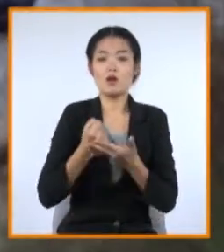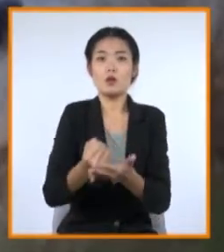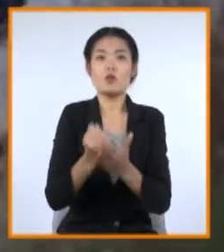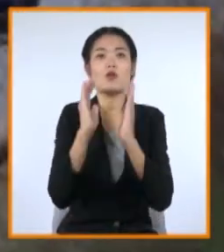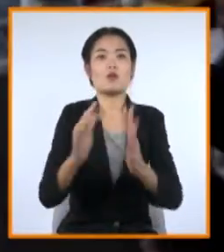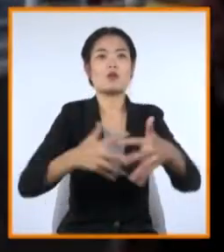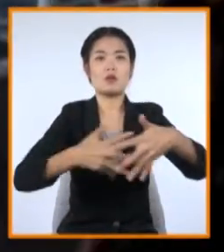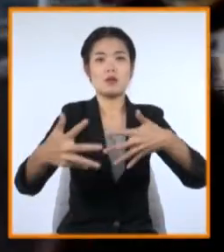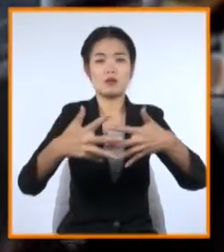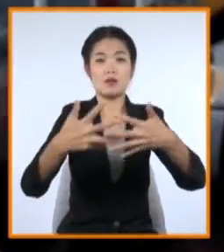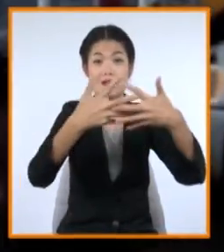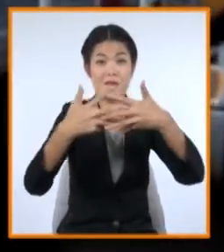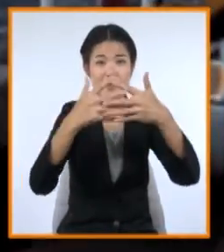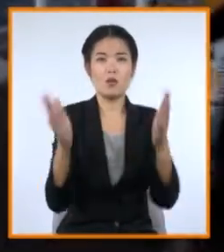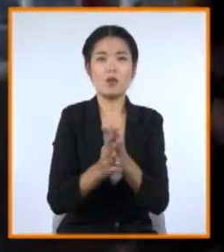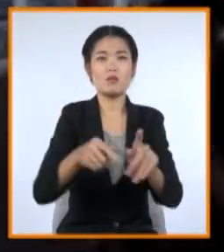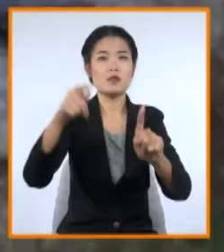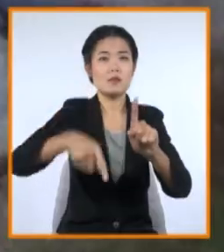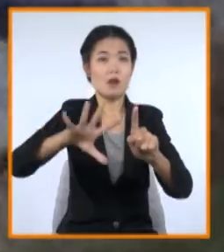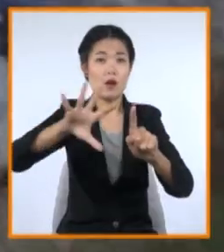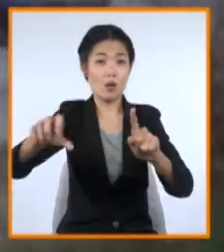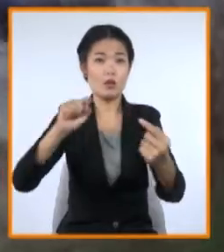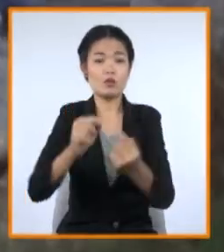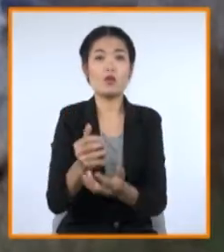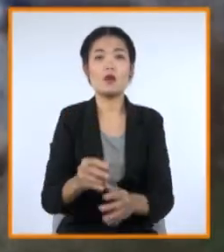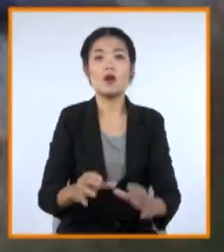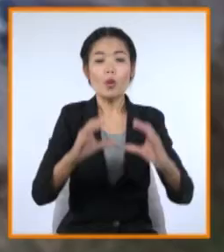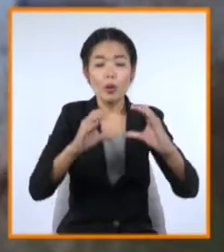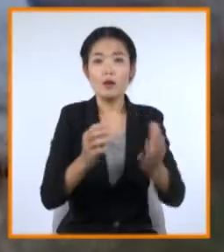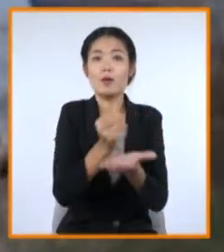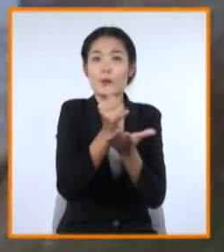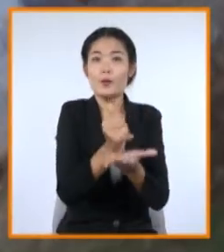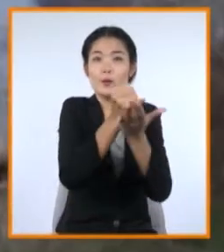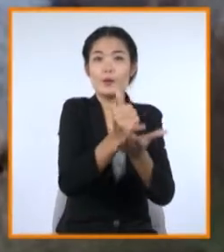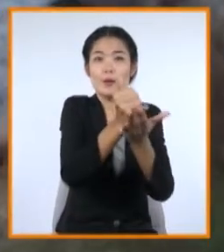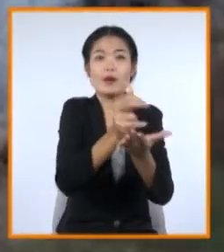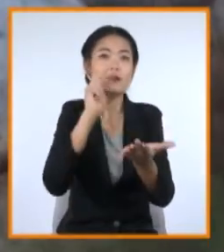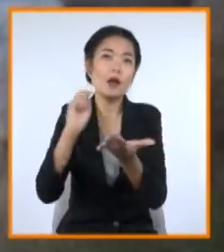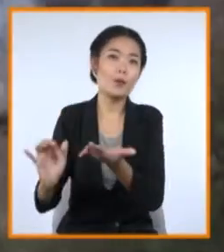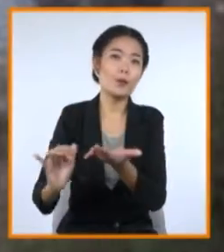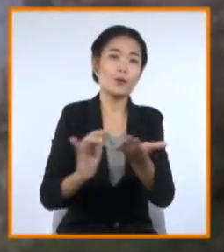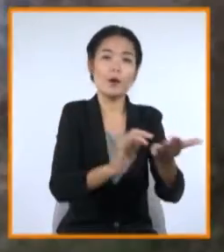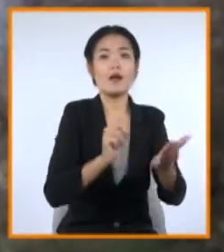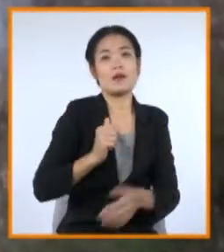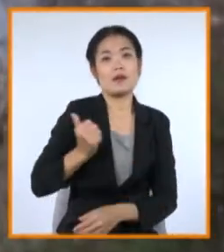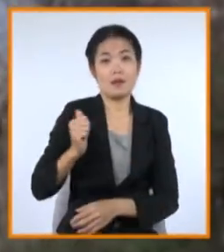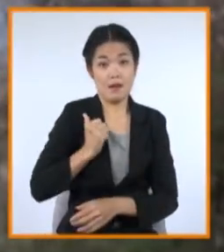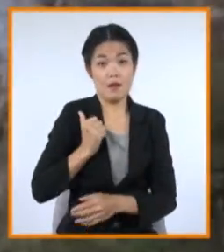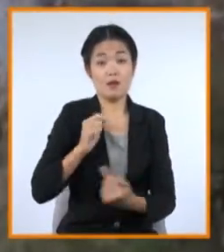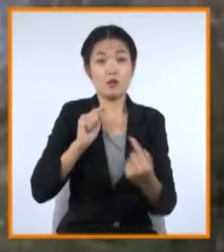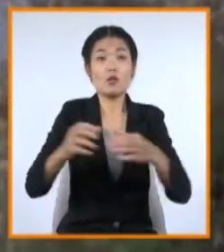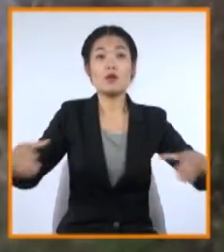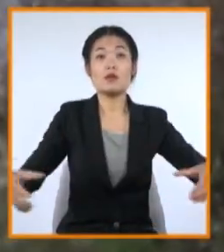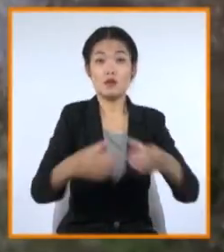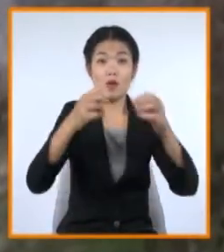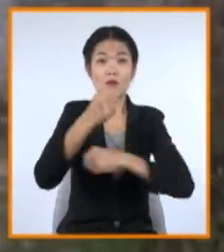มริกัน 1,500 คนที่ลอยมากับเรือยางเป่าลมซึ่งถูกกระแสน้ำเชี่ยวกรากพัดขึ้นฝั่งแคนาดาระหว่างฉลองเทศก